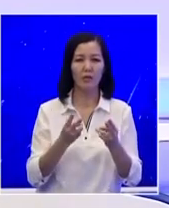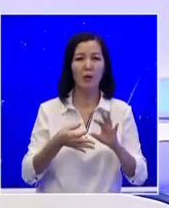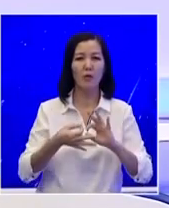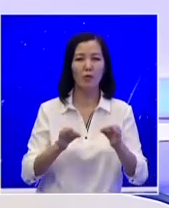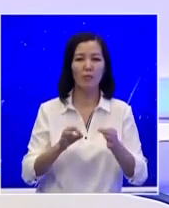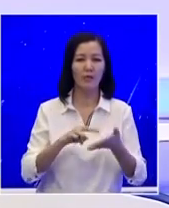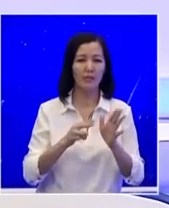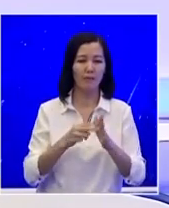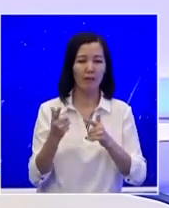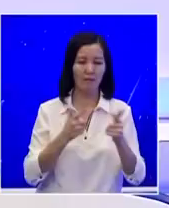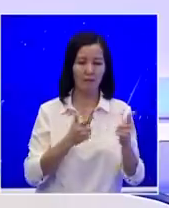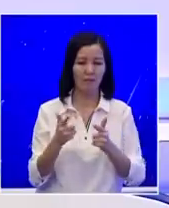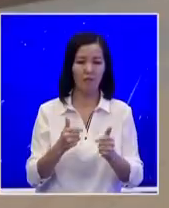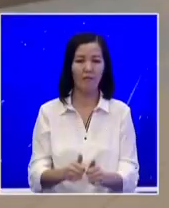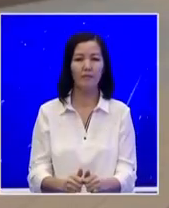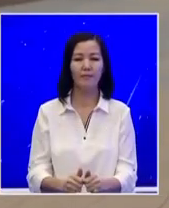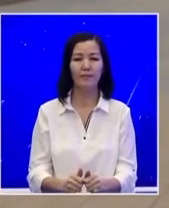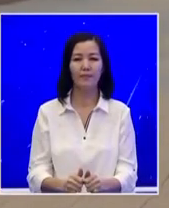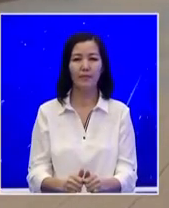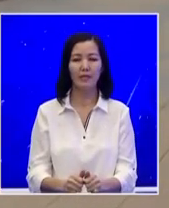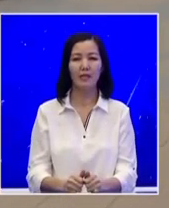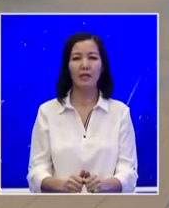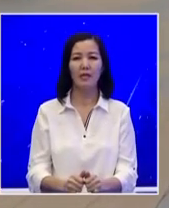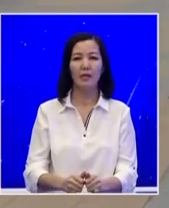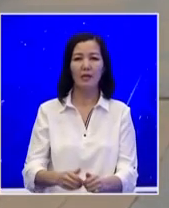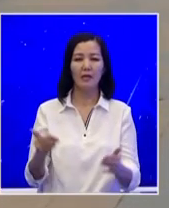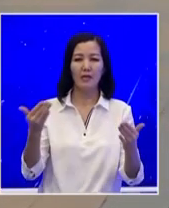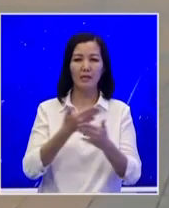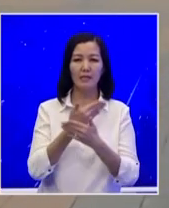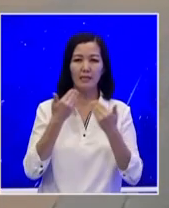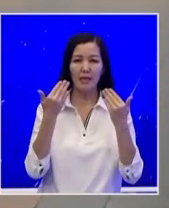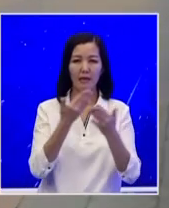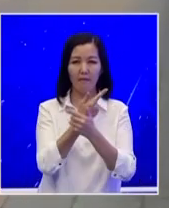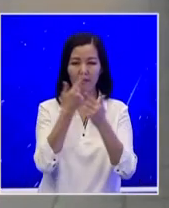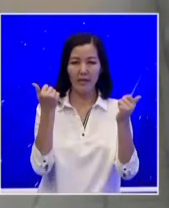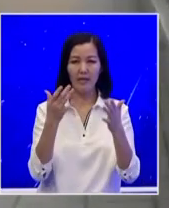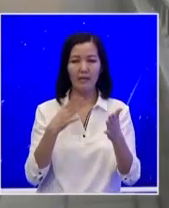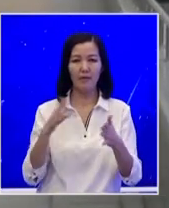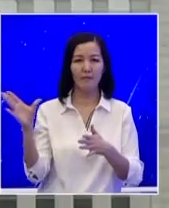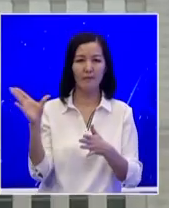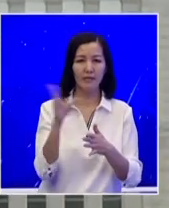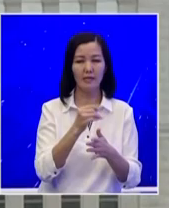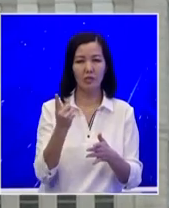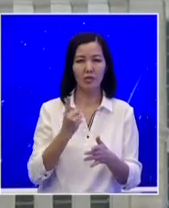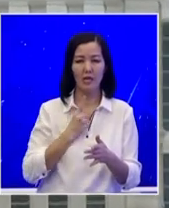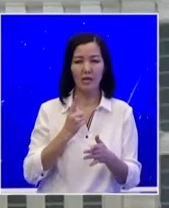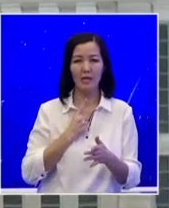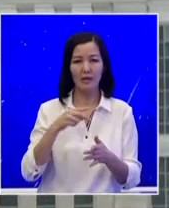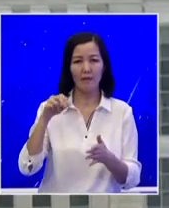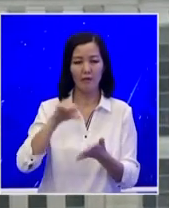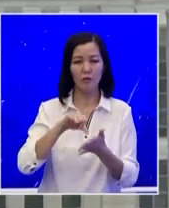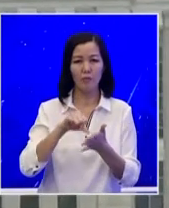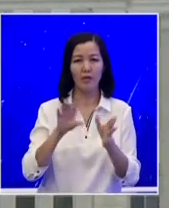принят комплексный план. Заявление президента каждый житель страны ждал с большим энтузиазмом. Ведь этот